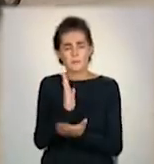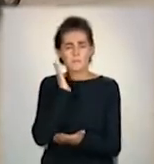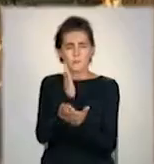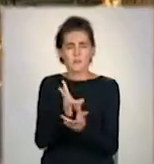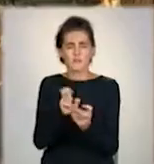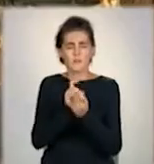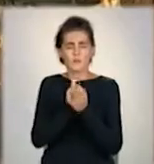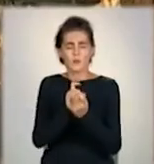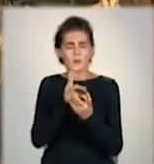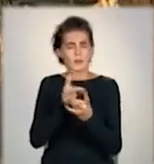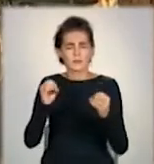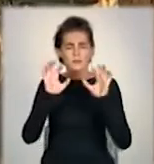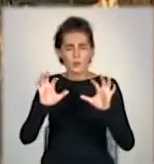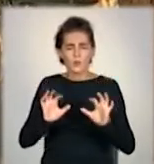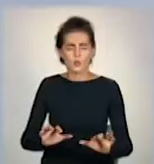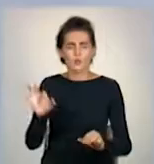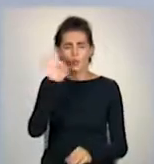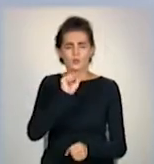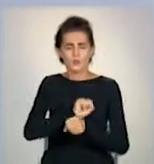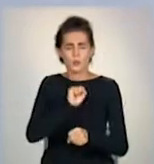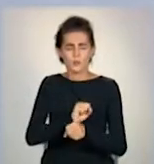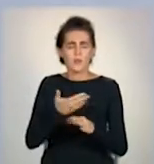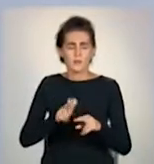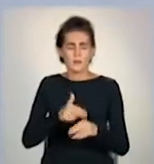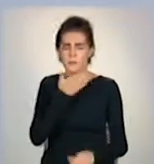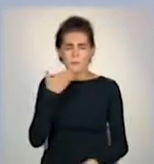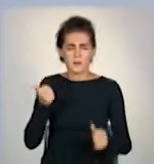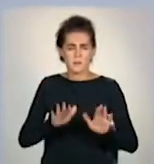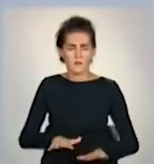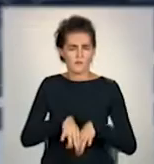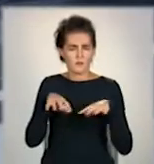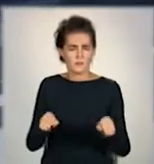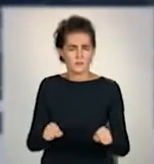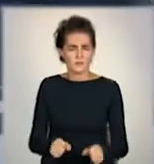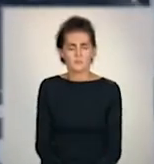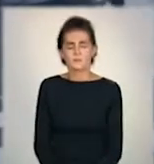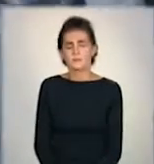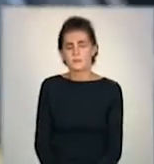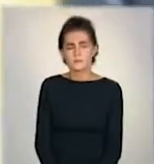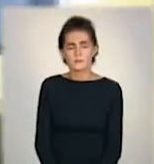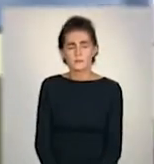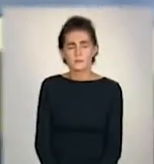незаконними стоянками у міської влади поки немає. Олексій Куделя, Максим Запорожець, телеканал «Донбас».